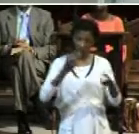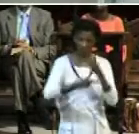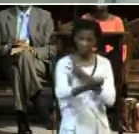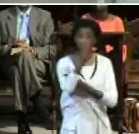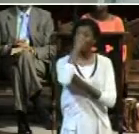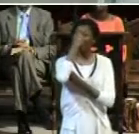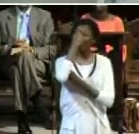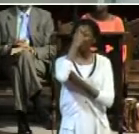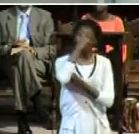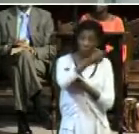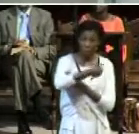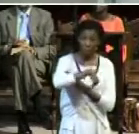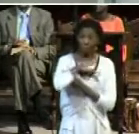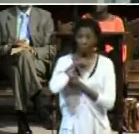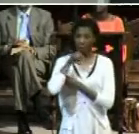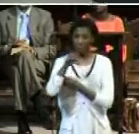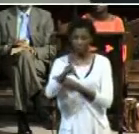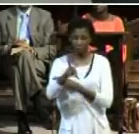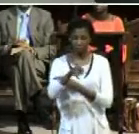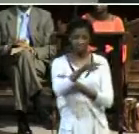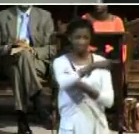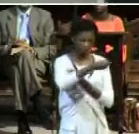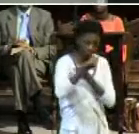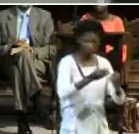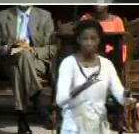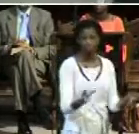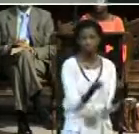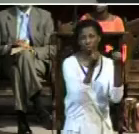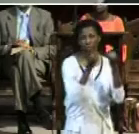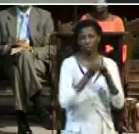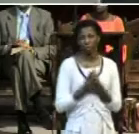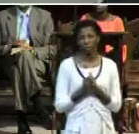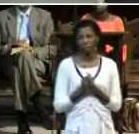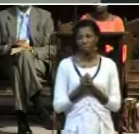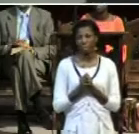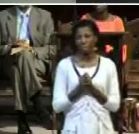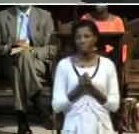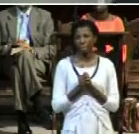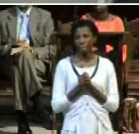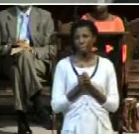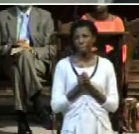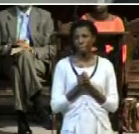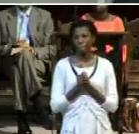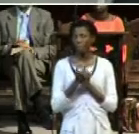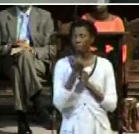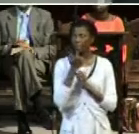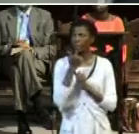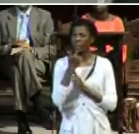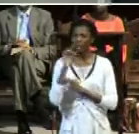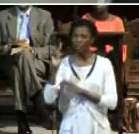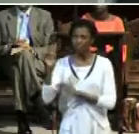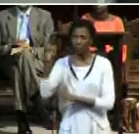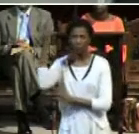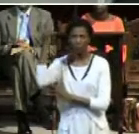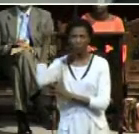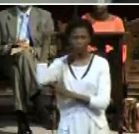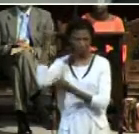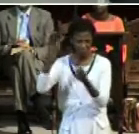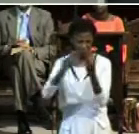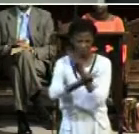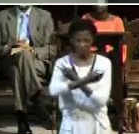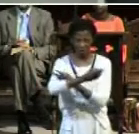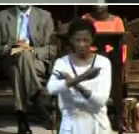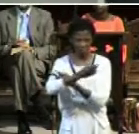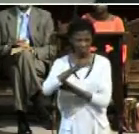pour que par lui, le monde soit sauvé. Dieu n'a pas envoyé son